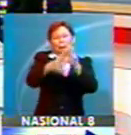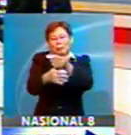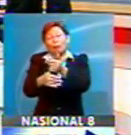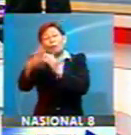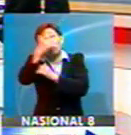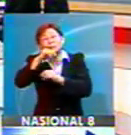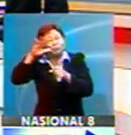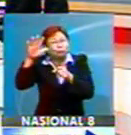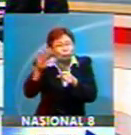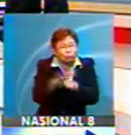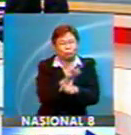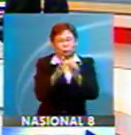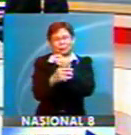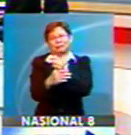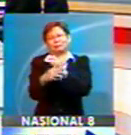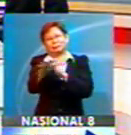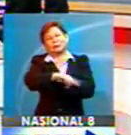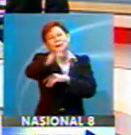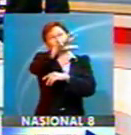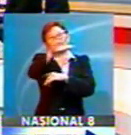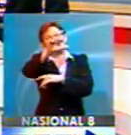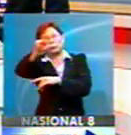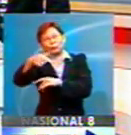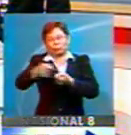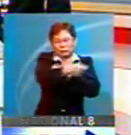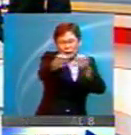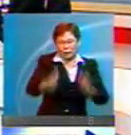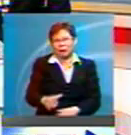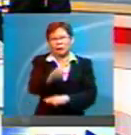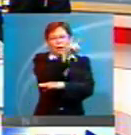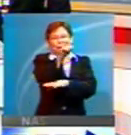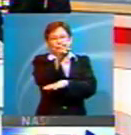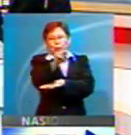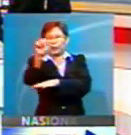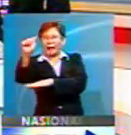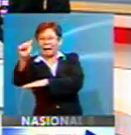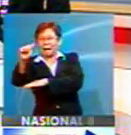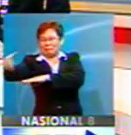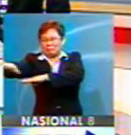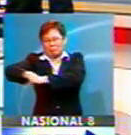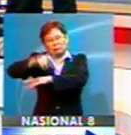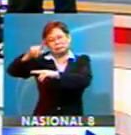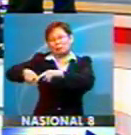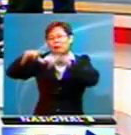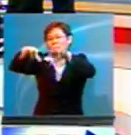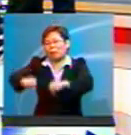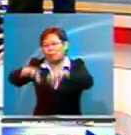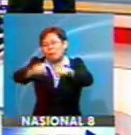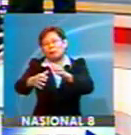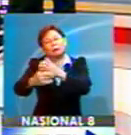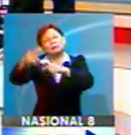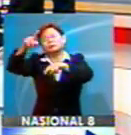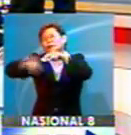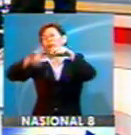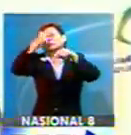berikutan kekurangan bekalannya kerana kira-kira 35,000 nelayan Zon A di pesisir pantai tidak dapat turun ke laut.